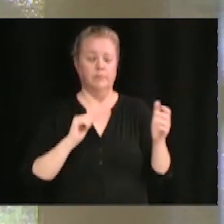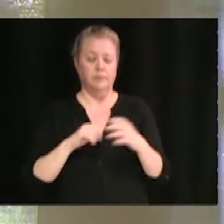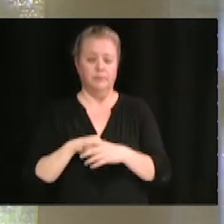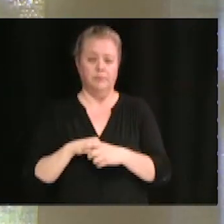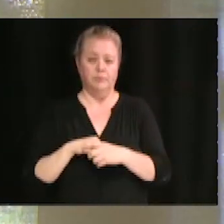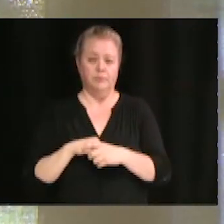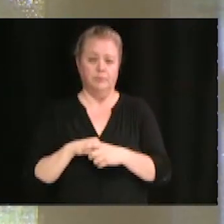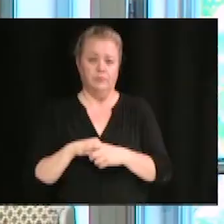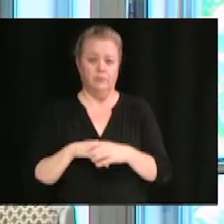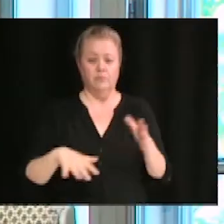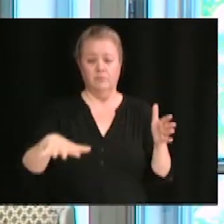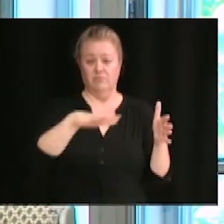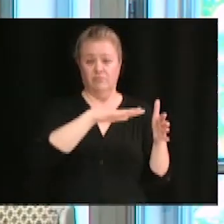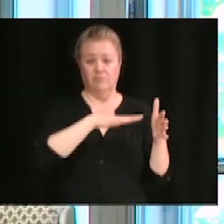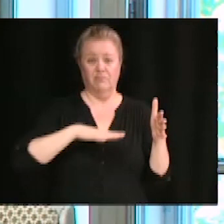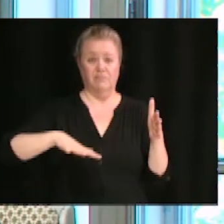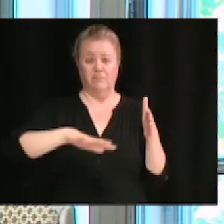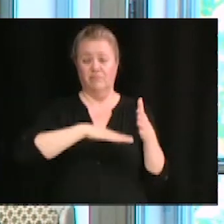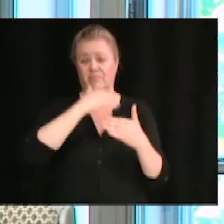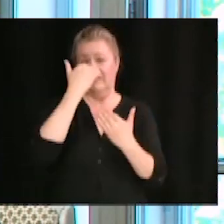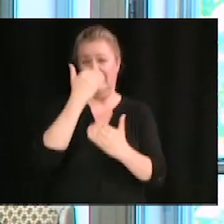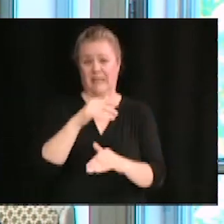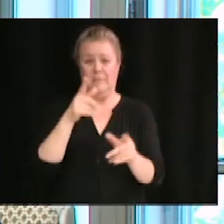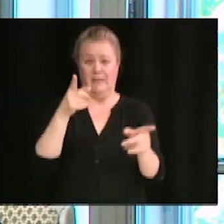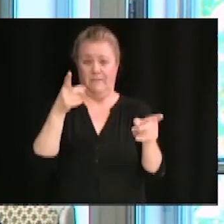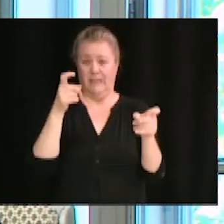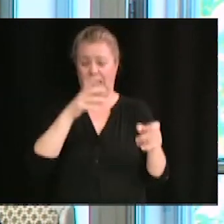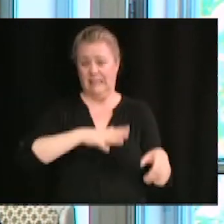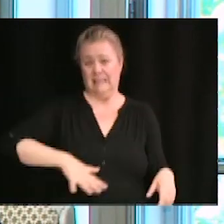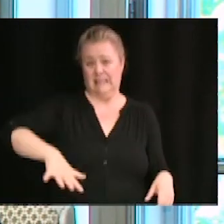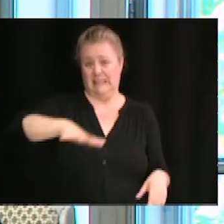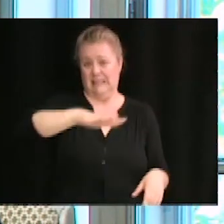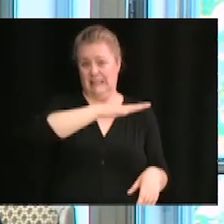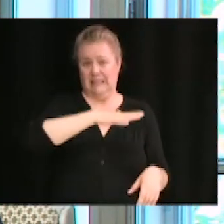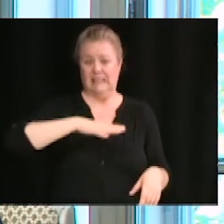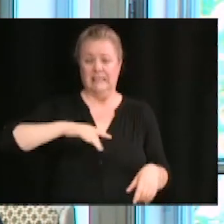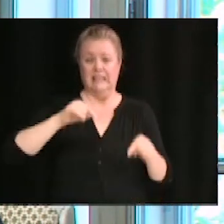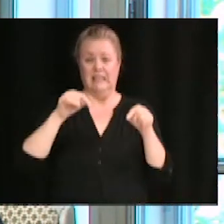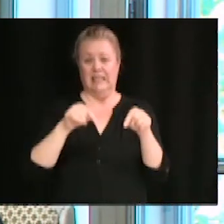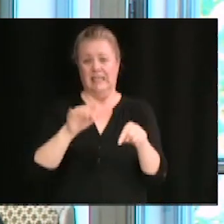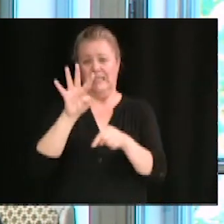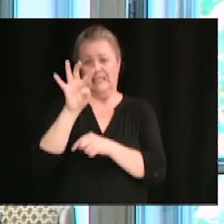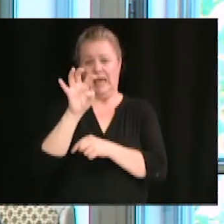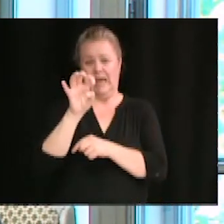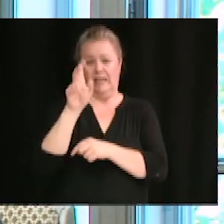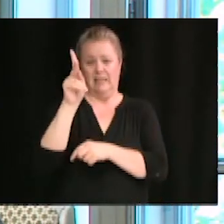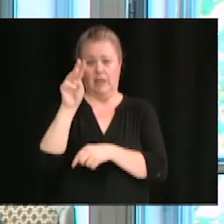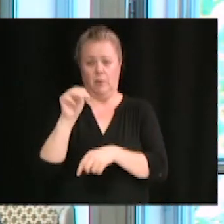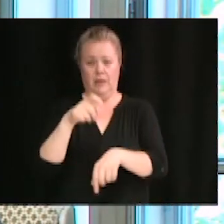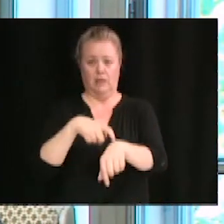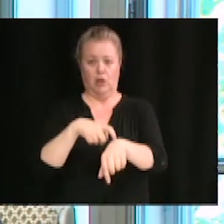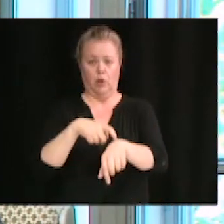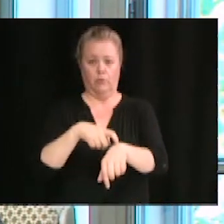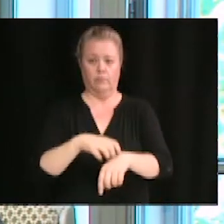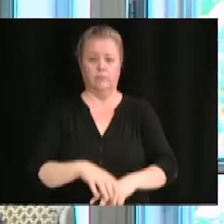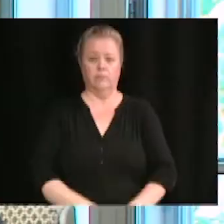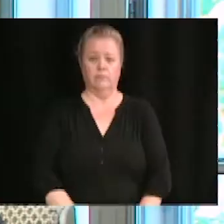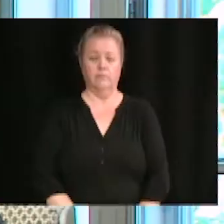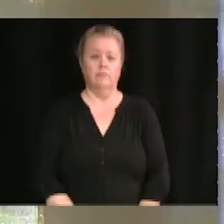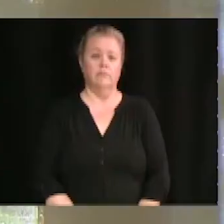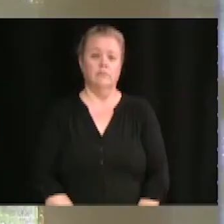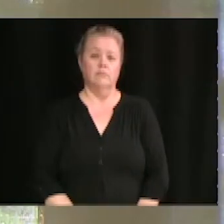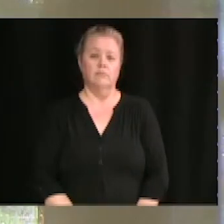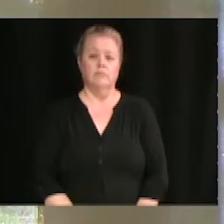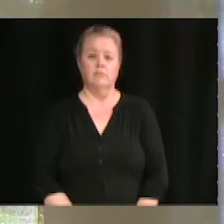C'est la limite de vitesse, effectivement, excusez, dans le secteur décrit, c'est la limite de vitesse à 40 km heure. Proposé